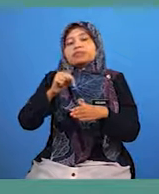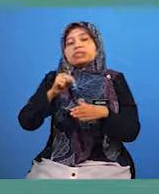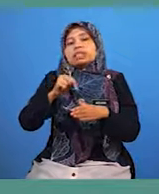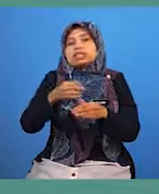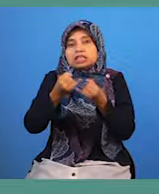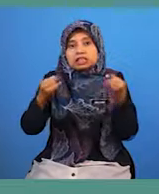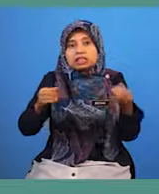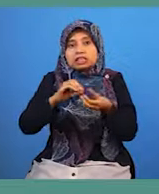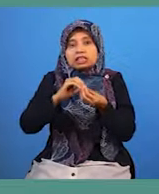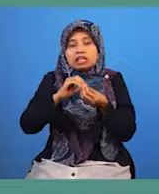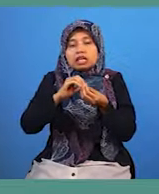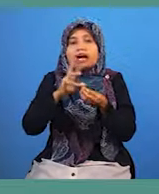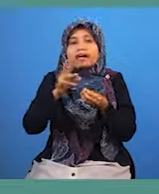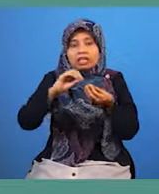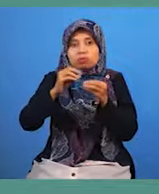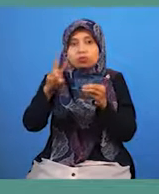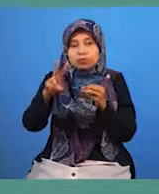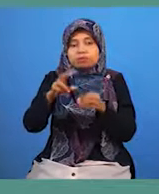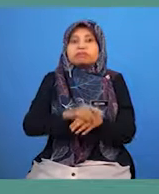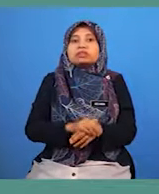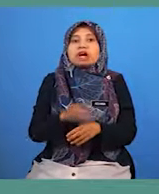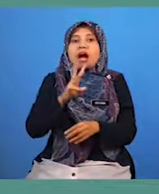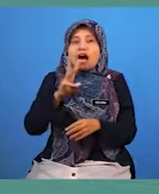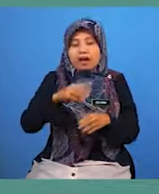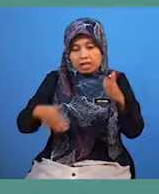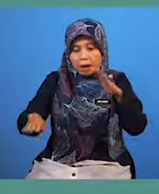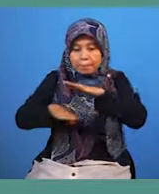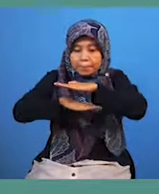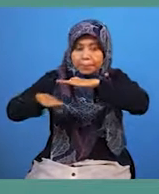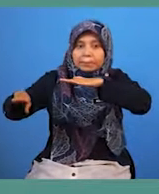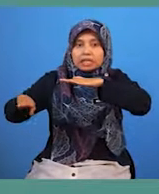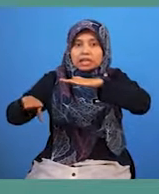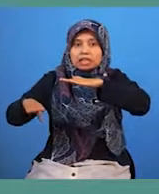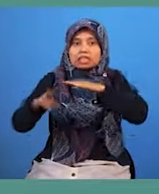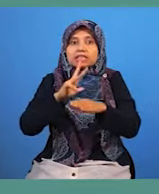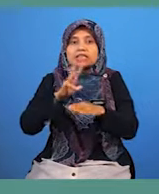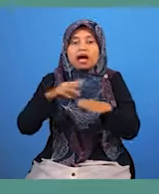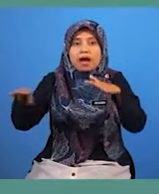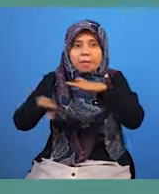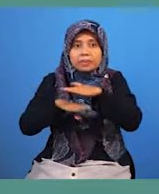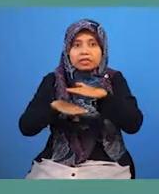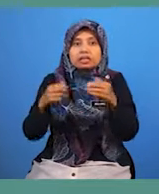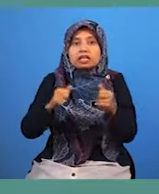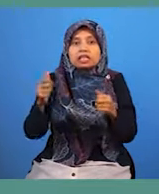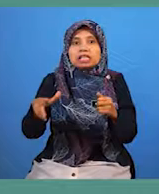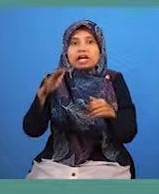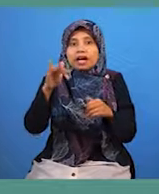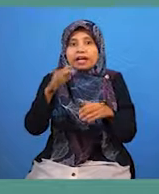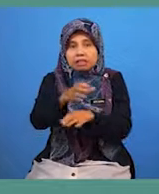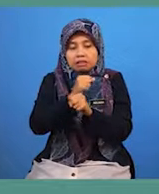yang akan kita bincangkan pada hari ini adalah air pertengahan. Air pertengahan adalah air